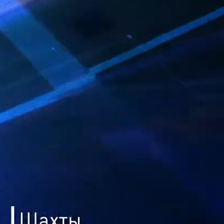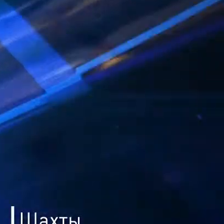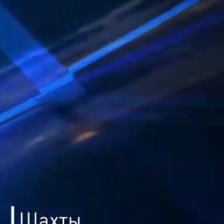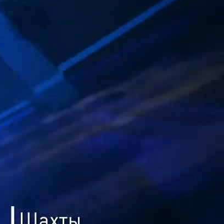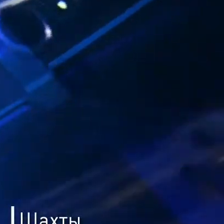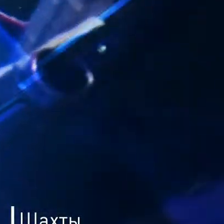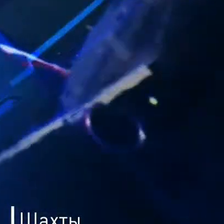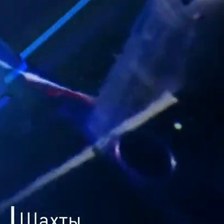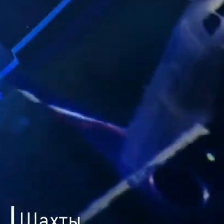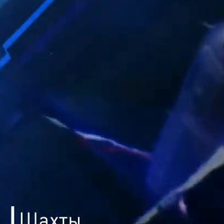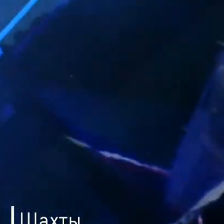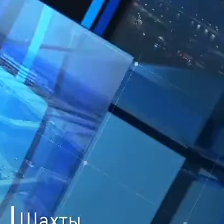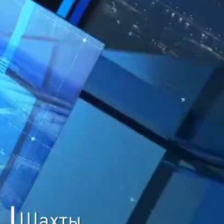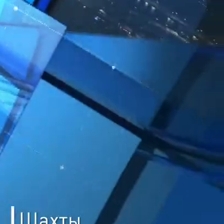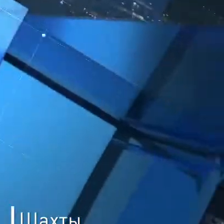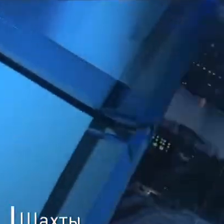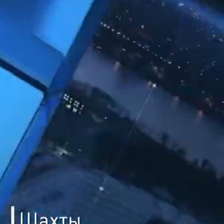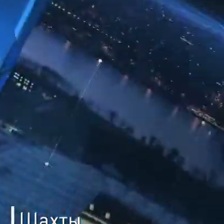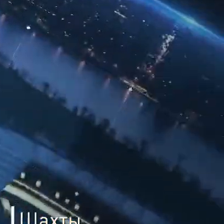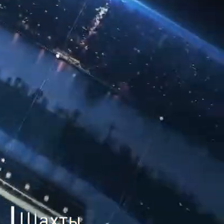Субтитры подогнал «Симон»